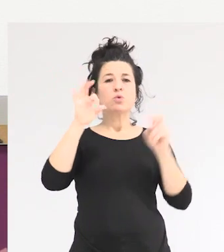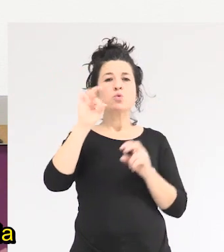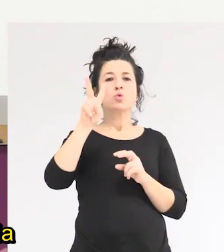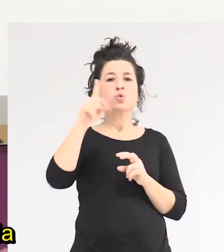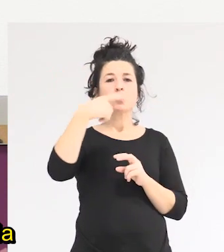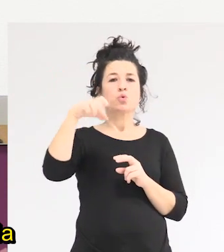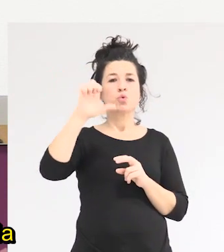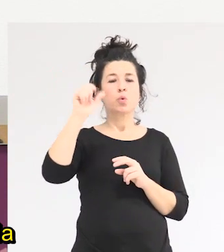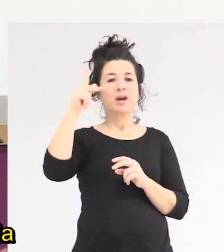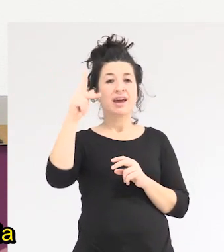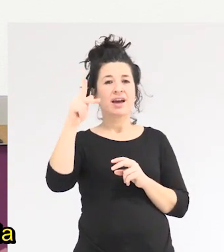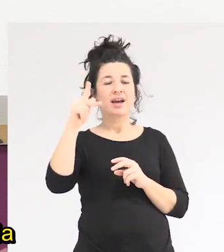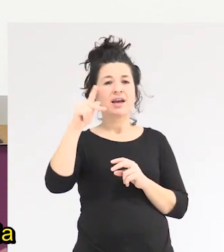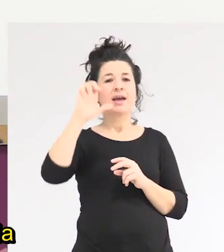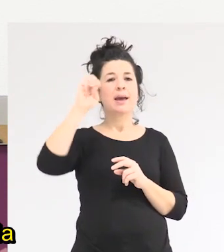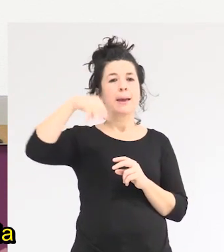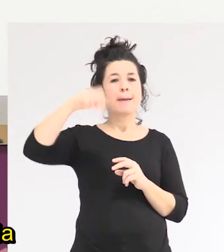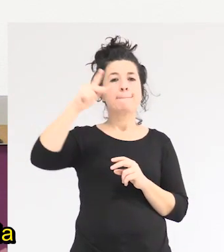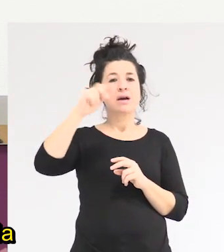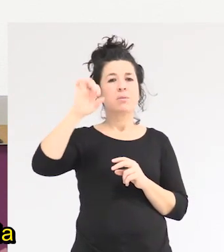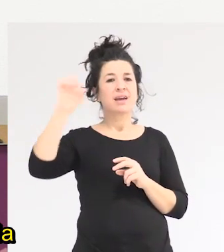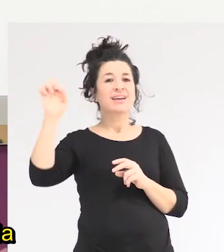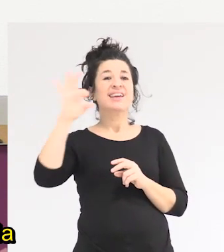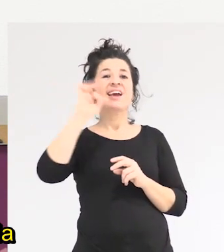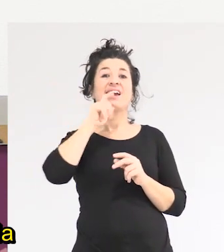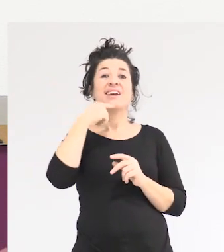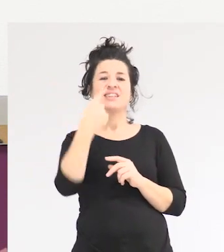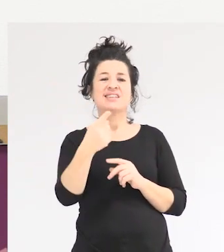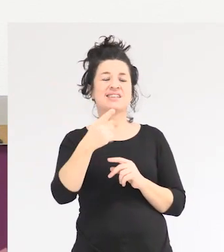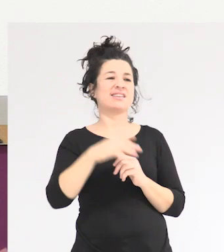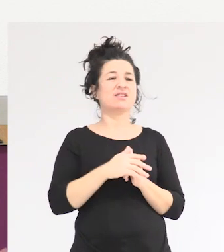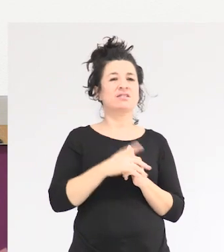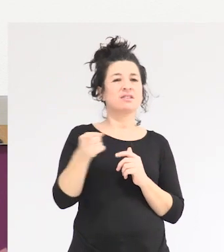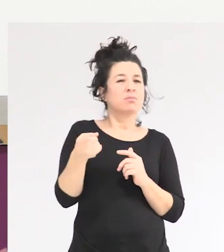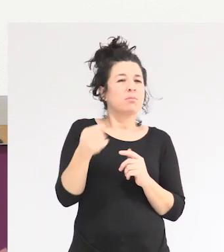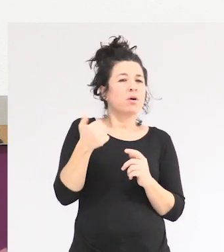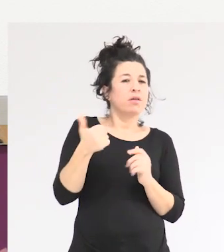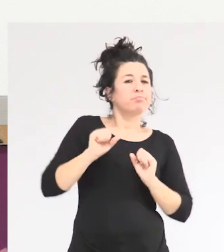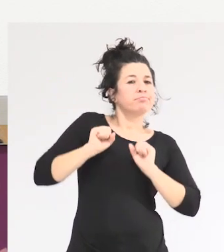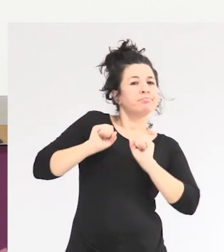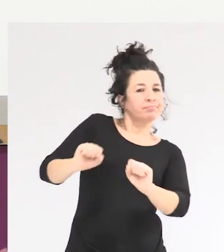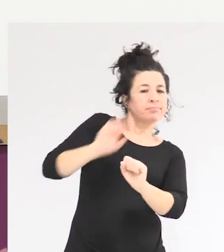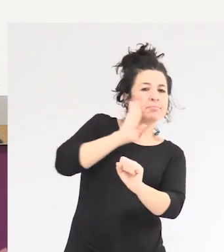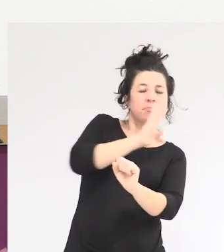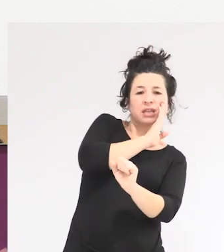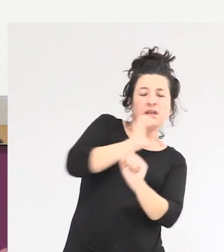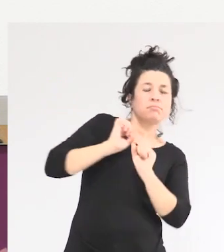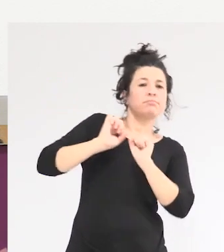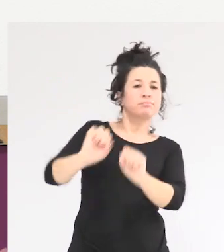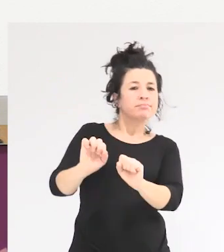zuen, eta azkenean amatasunari uko iteko modu bat eta proposamen bada novela hori niretzat, Kuaderno